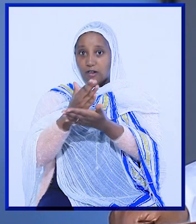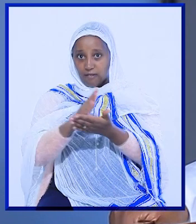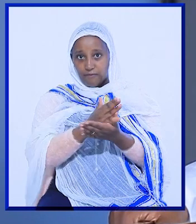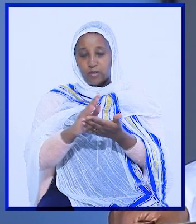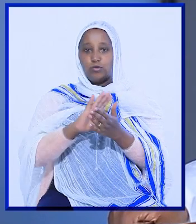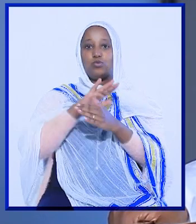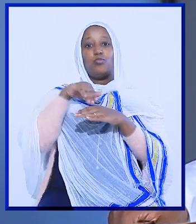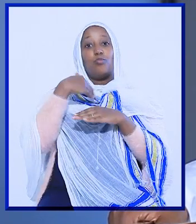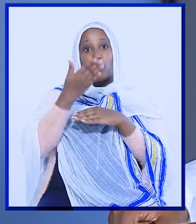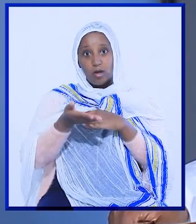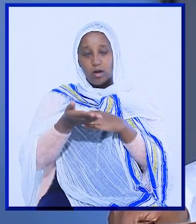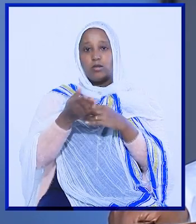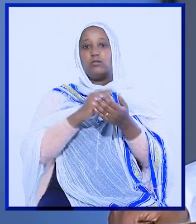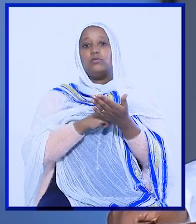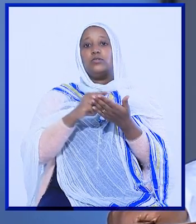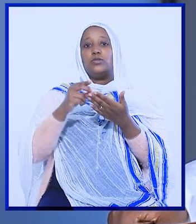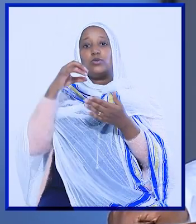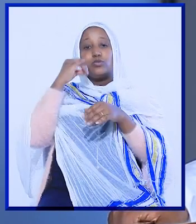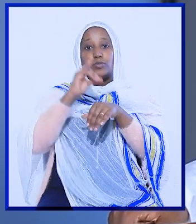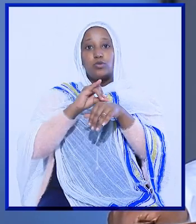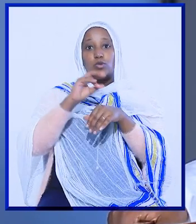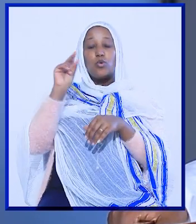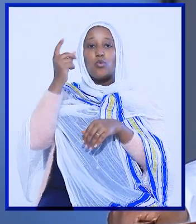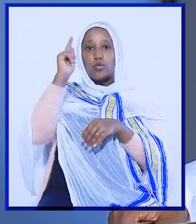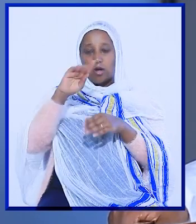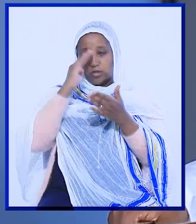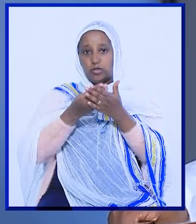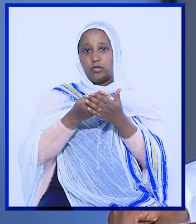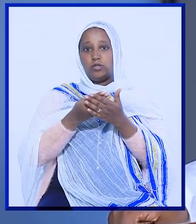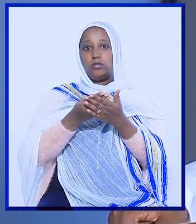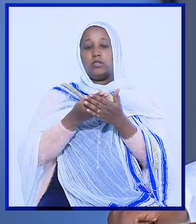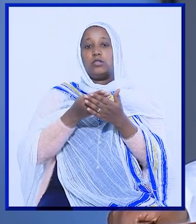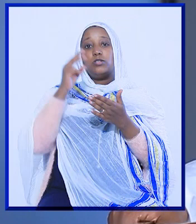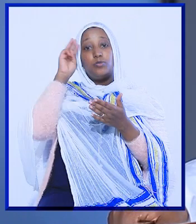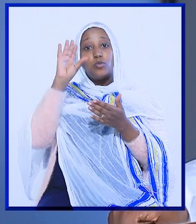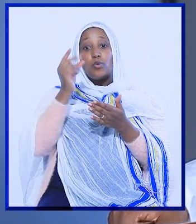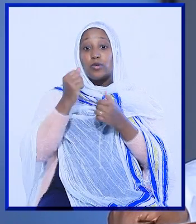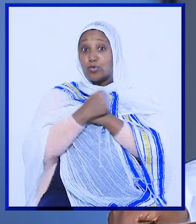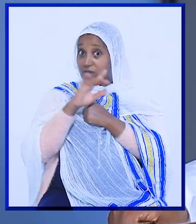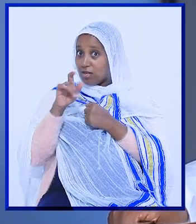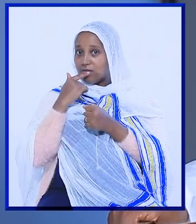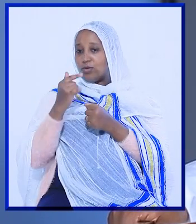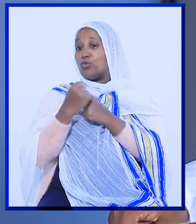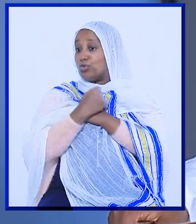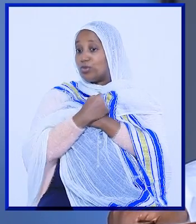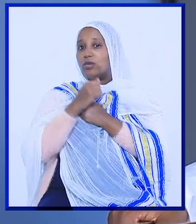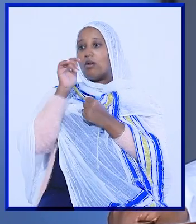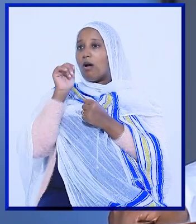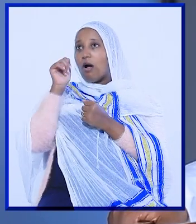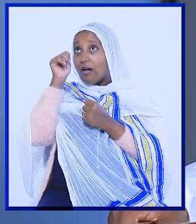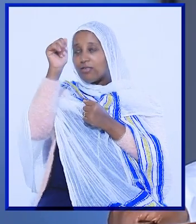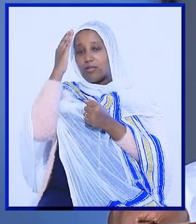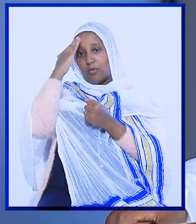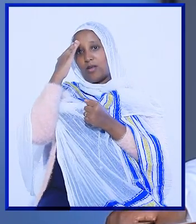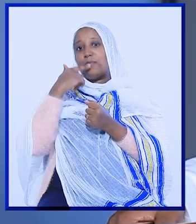ከተቋደሳቸው በኋላ ቅዱስ ጴጥሮስን የዮና ልጅ ስምዖን ሆይ ትወደኛለህን በማለት እንደወደደህ ታውቃለህ በሚል